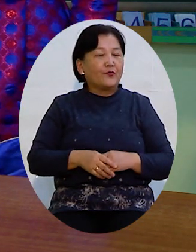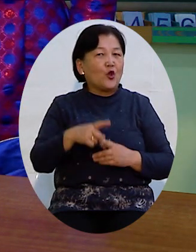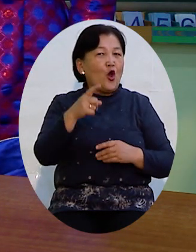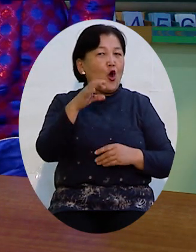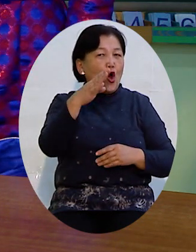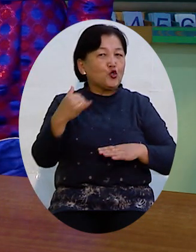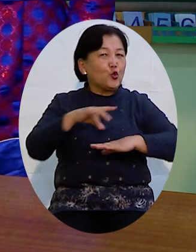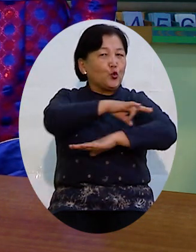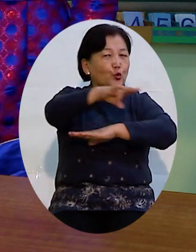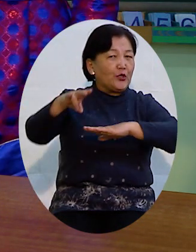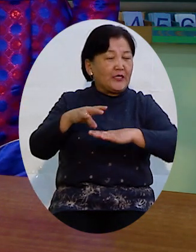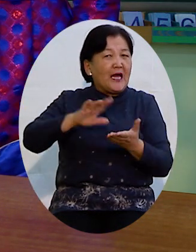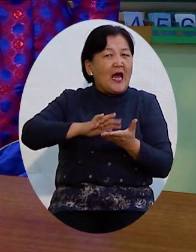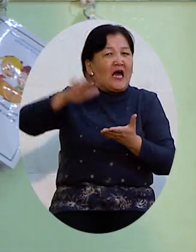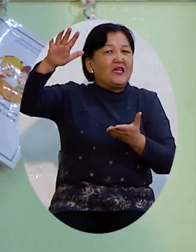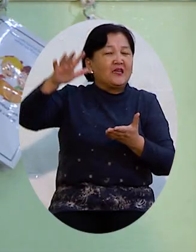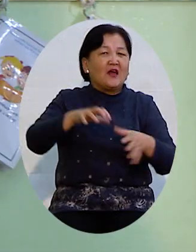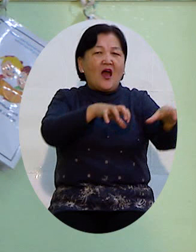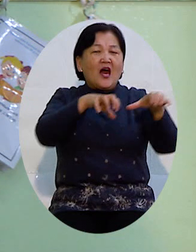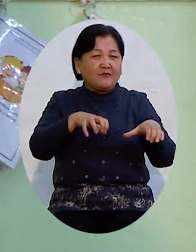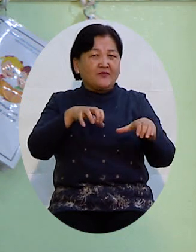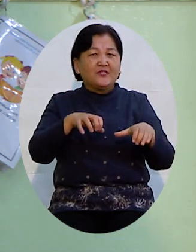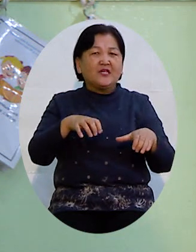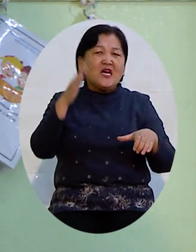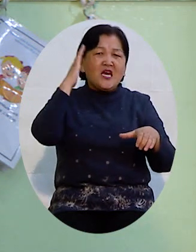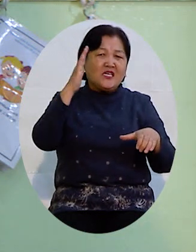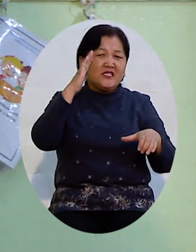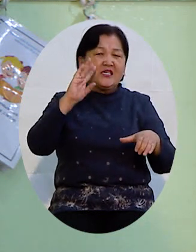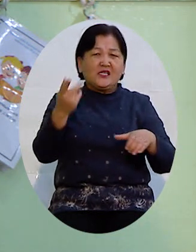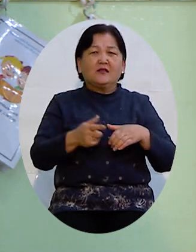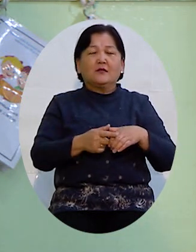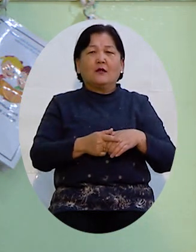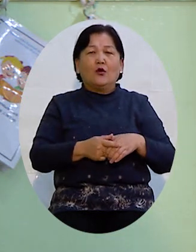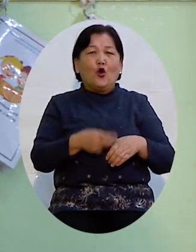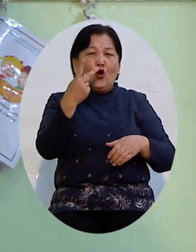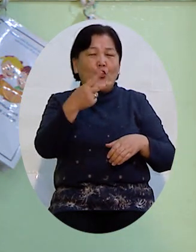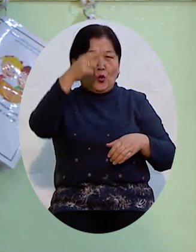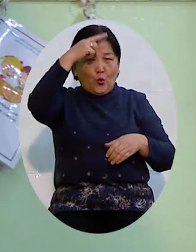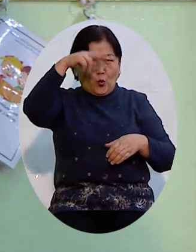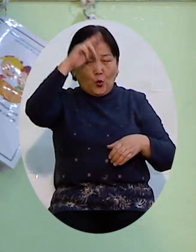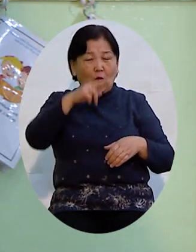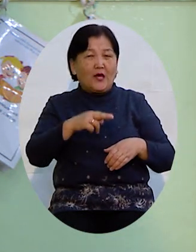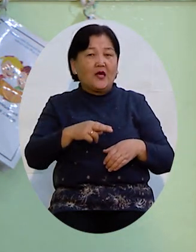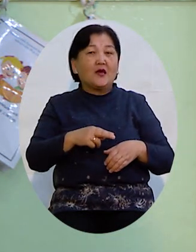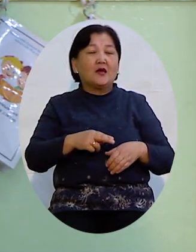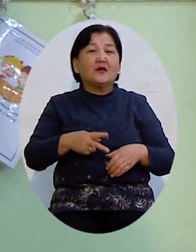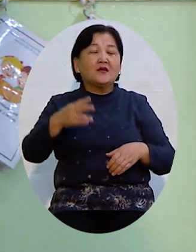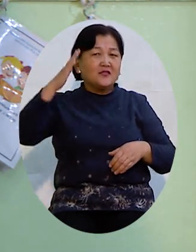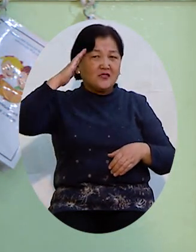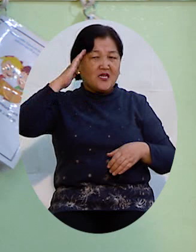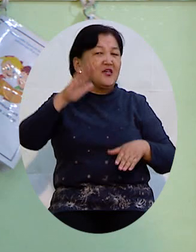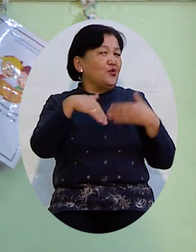Хошуу нутагтан алдартай харамч эцхэн хоёр хүүгээ хамгаас түрүүнд сэрэгт өгсөн